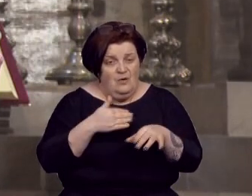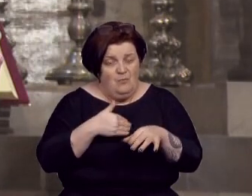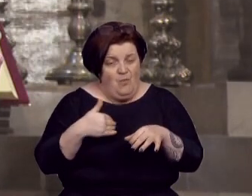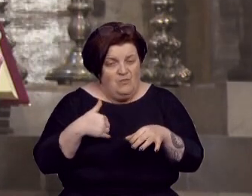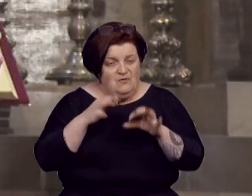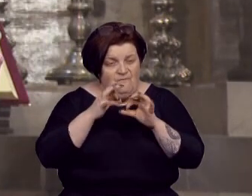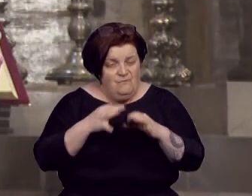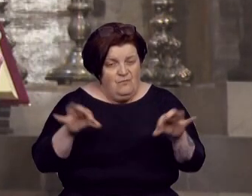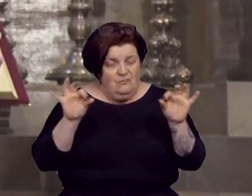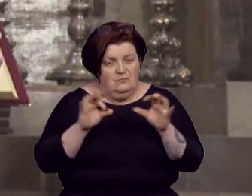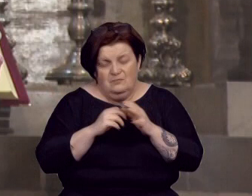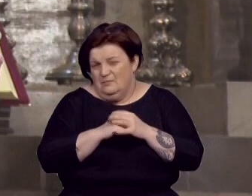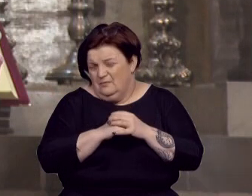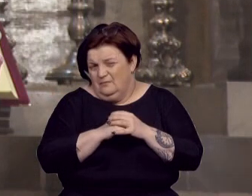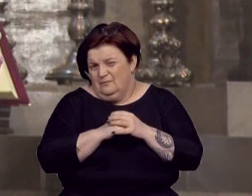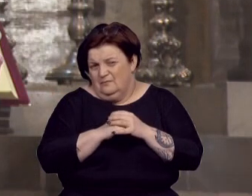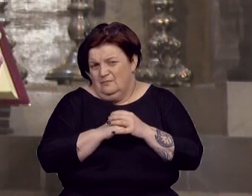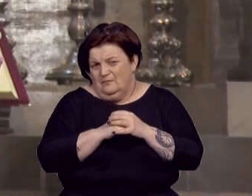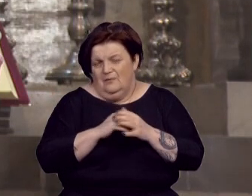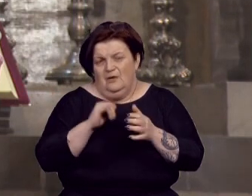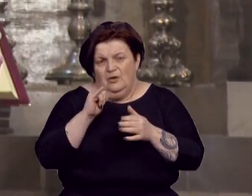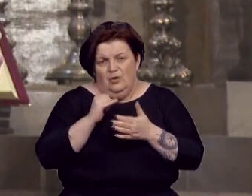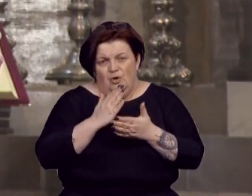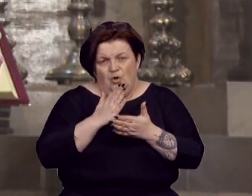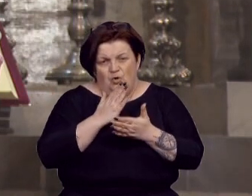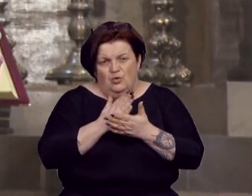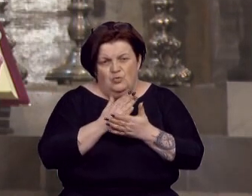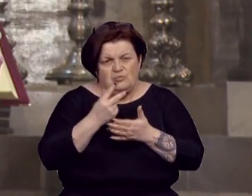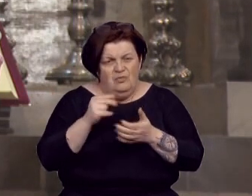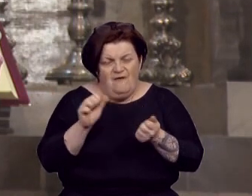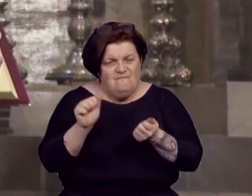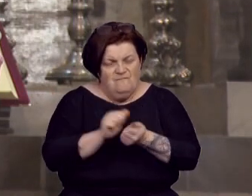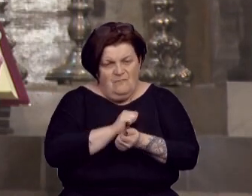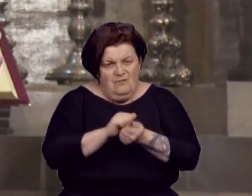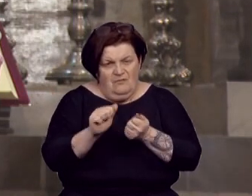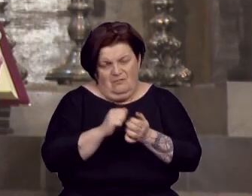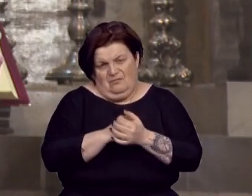przyszła wolność. I odtąd już nie walka,